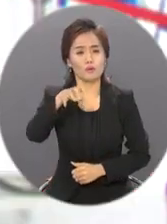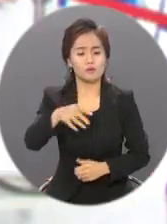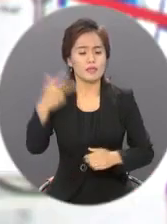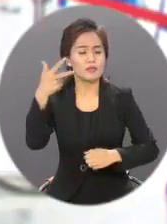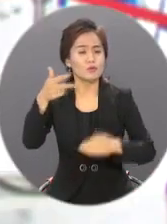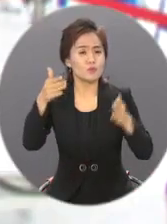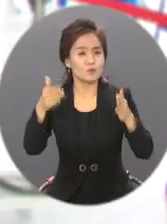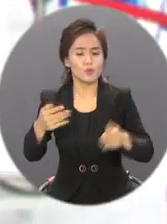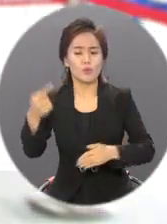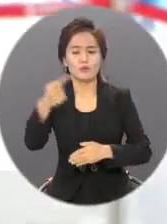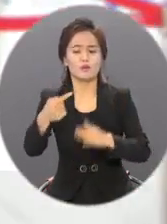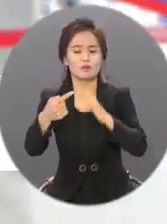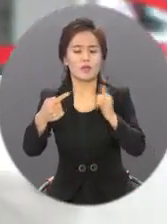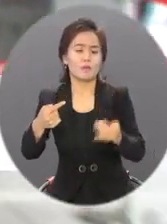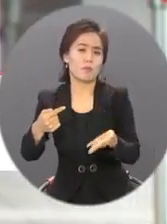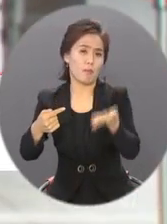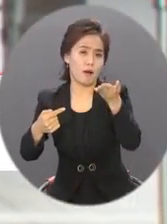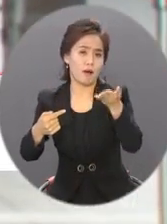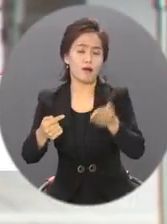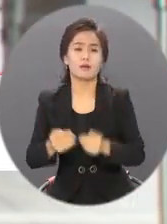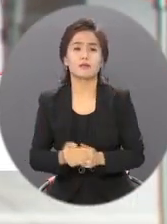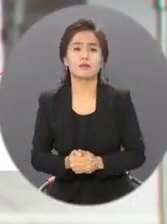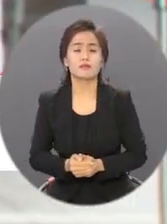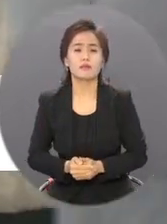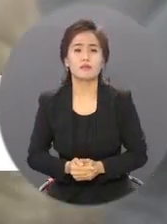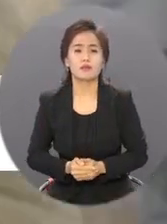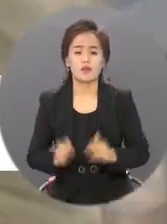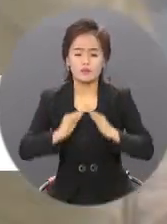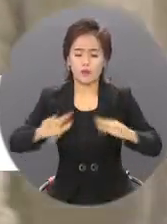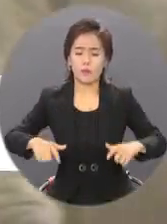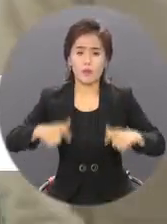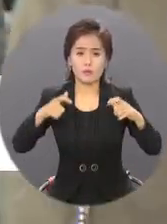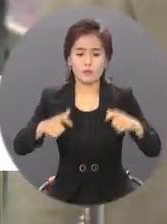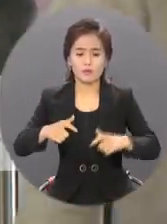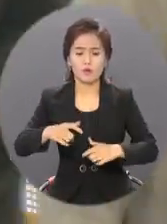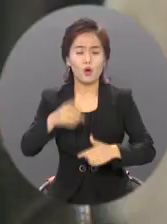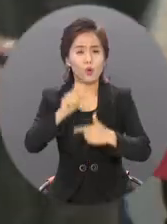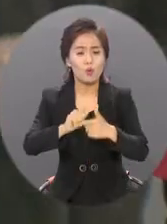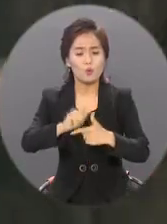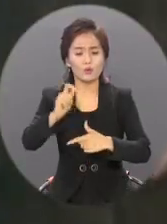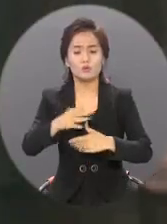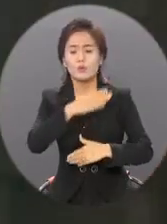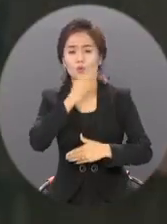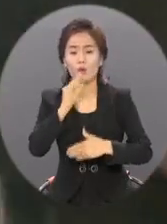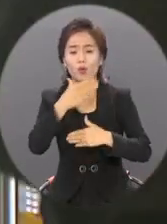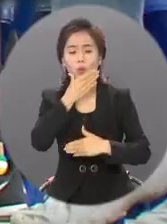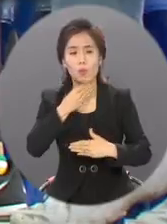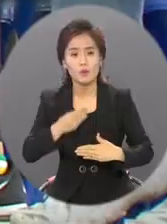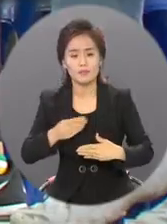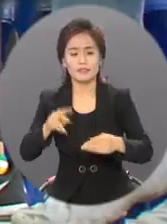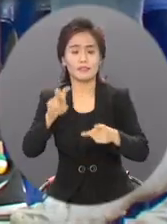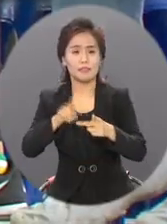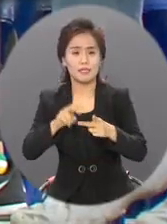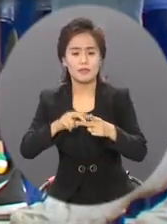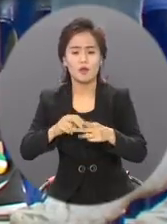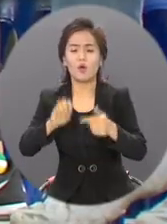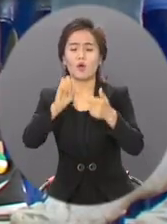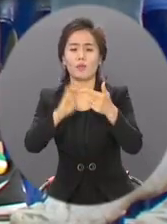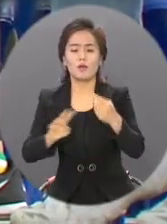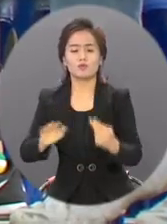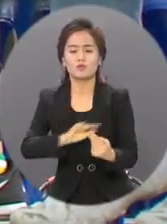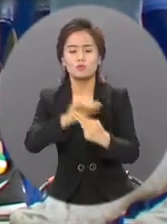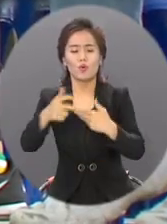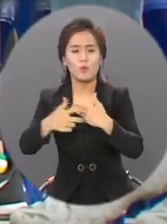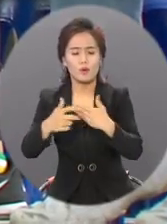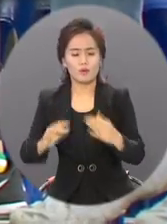일주일째 천명 때 확증이 계속되고 있습니다 전남에서는 고흥 노인 복지 센터 와 나죠 요양병원에서 집단